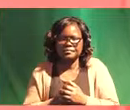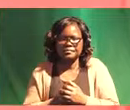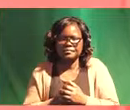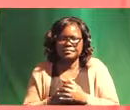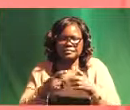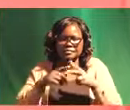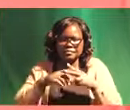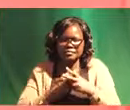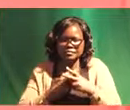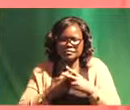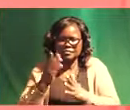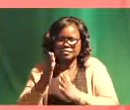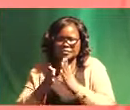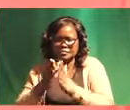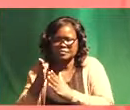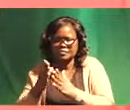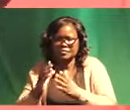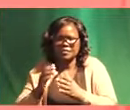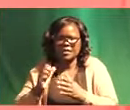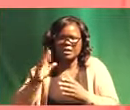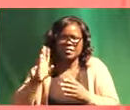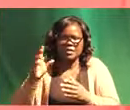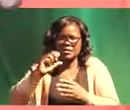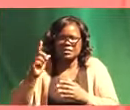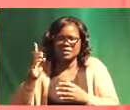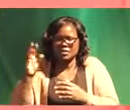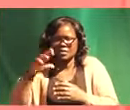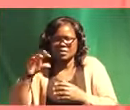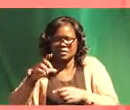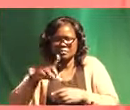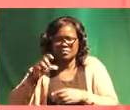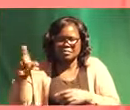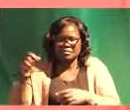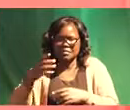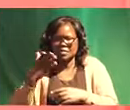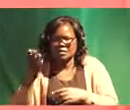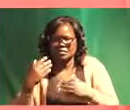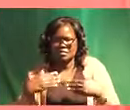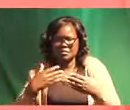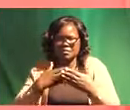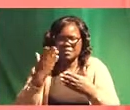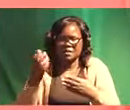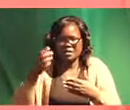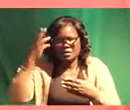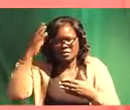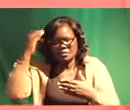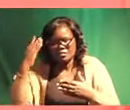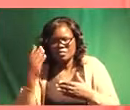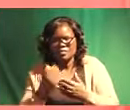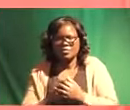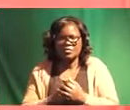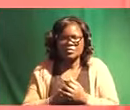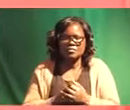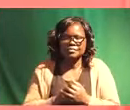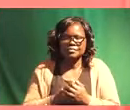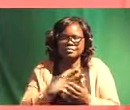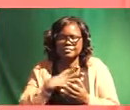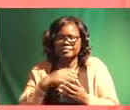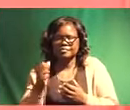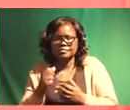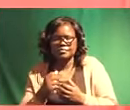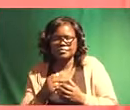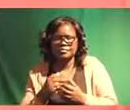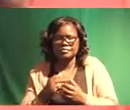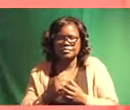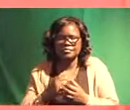ukianza kufanya mipango ya ambassadors, chukua mahasula wa hapa, wakue mahasula wa Somalia, wakue ambassador upande wa Somalia, wakue